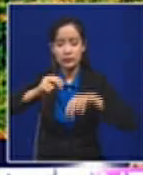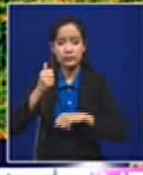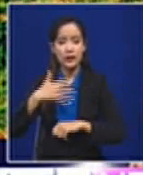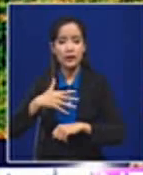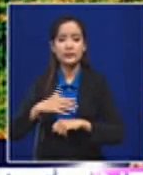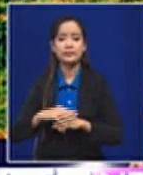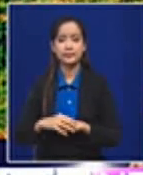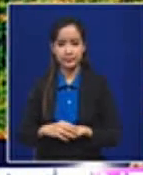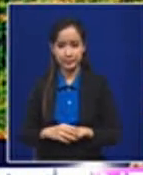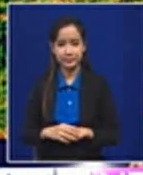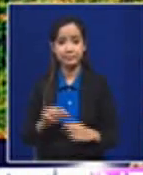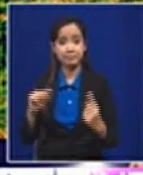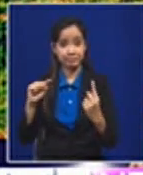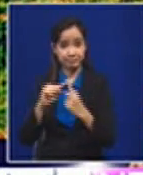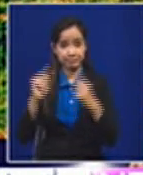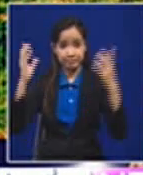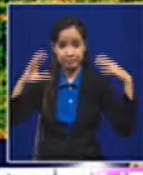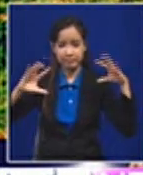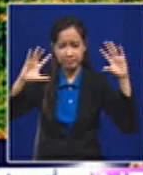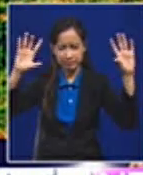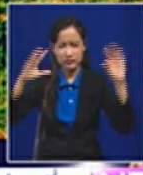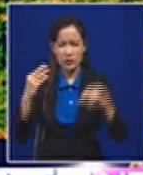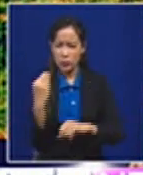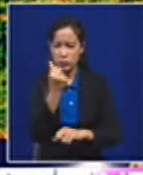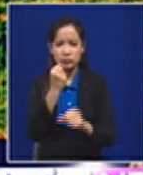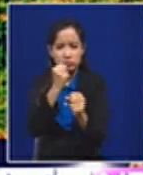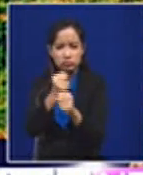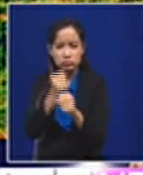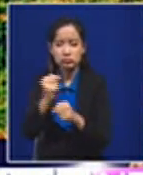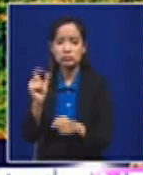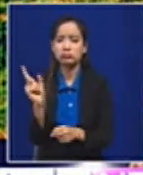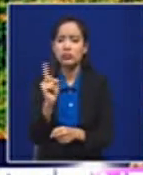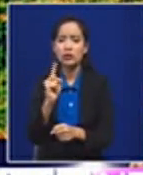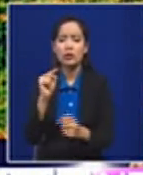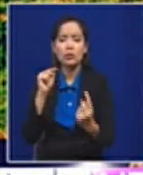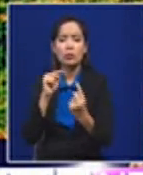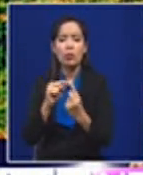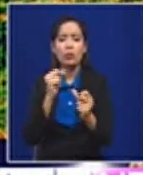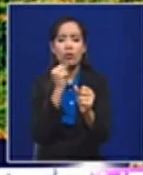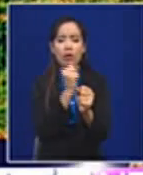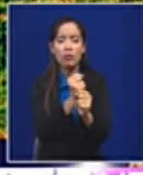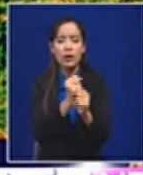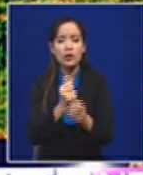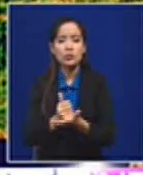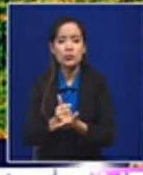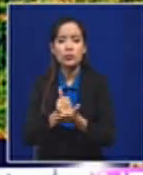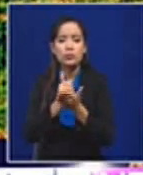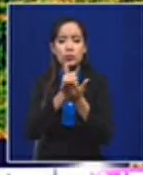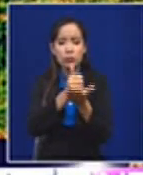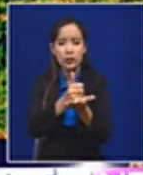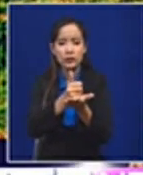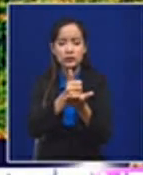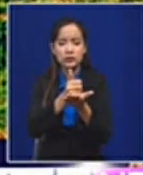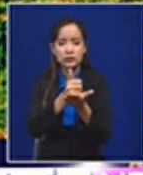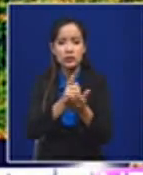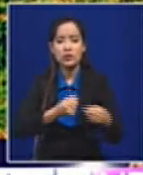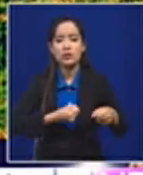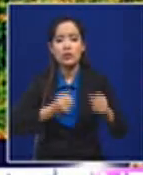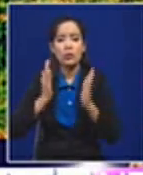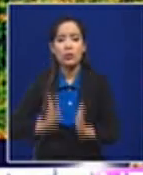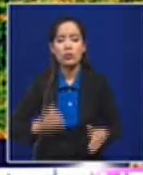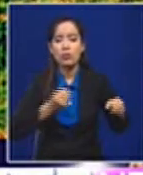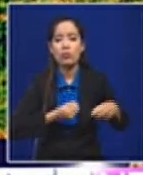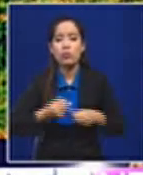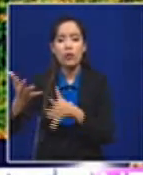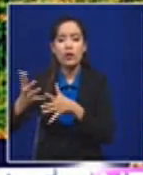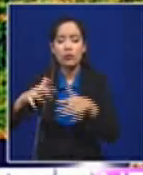อีกหนึ่งภารกิจของรัฐบาลนะคะที่ได้เร่งขับเคลื่อนกันอย่างต่อเนื่องก็คือการติดตามแนวทางการให้ความช่วยเหลือแรงงานประมงแล้วก็แนวทางการแก้ไขปัญหา